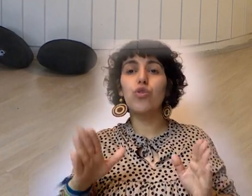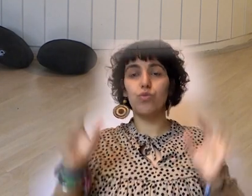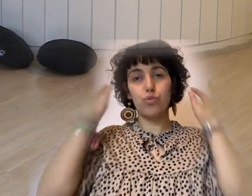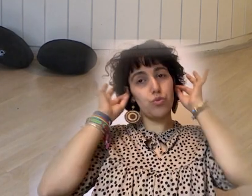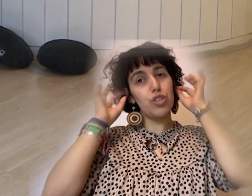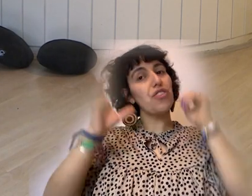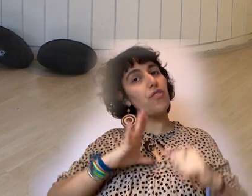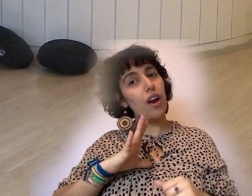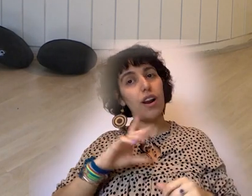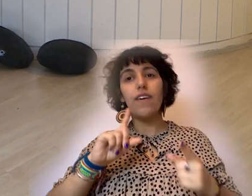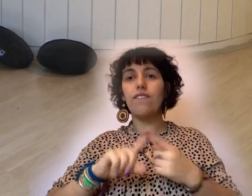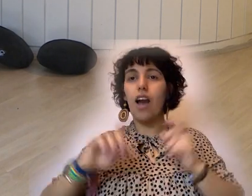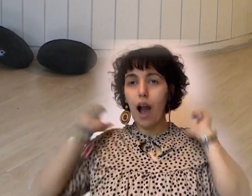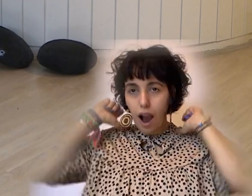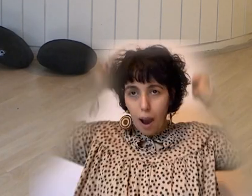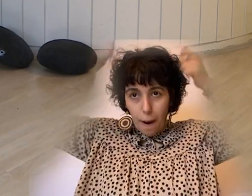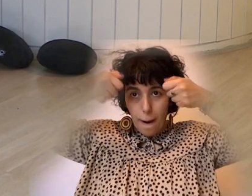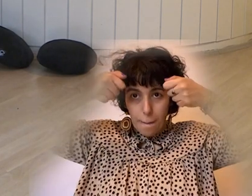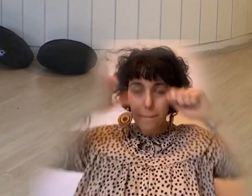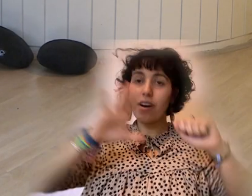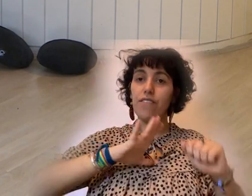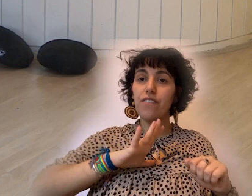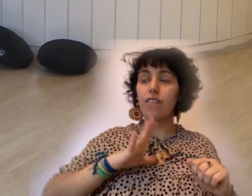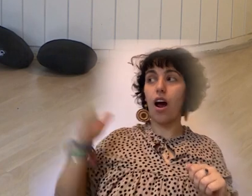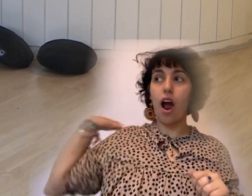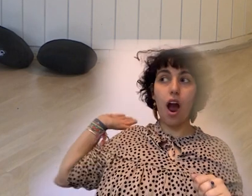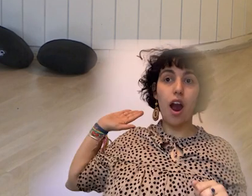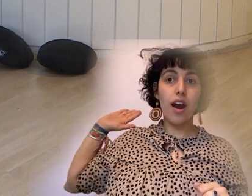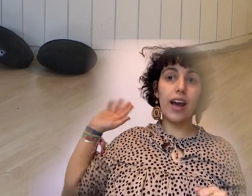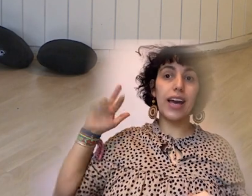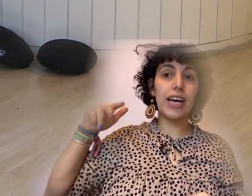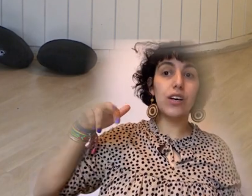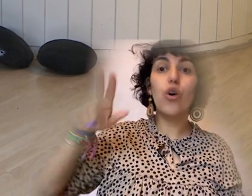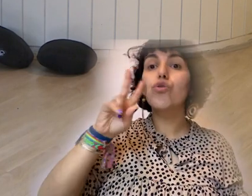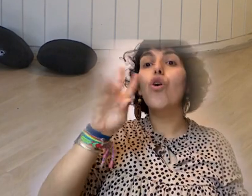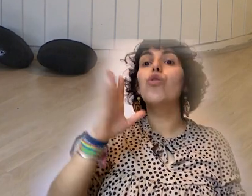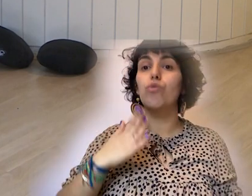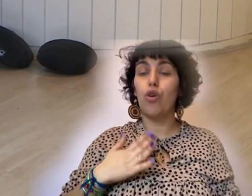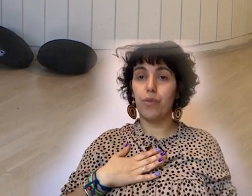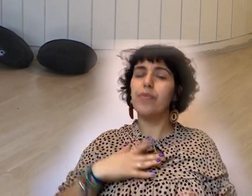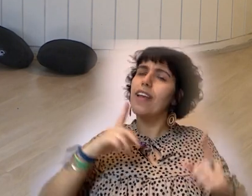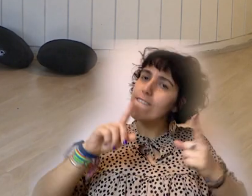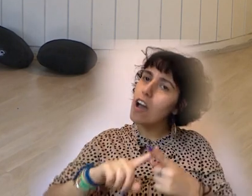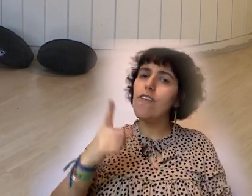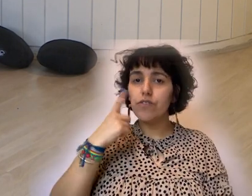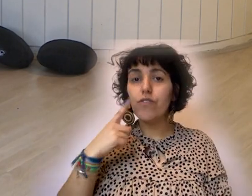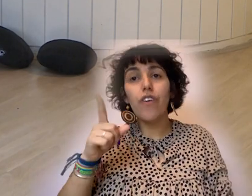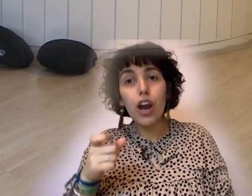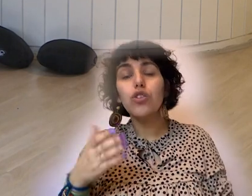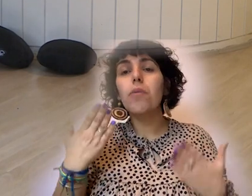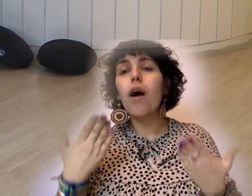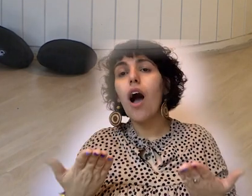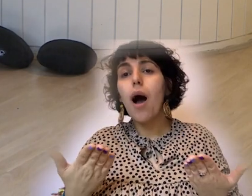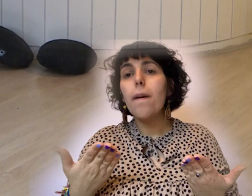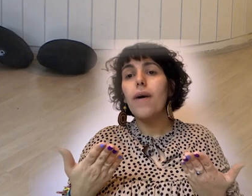ya kapşonu çok kapalı olduğu için Arkadan gelen bir insanı bir salgına Göreme'ye biliyoruz ya da fark ettiğimiz halde bu